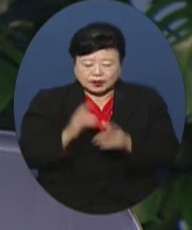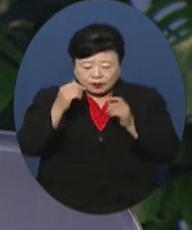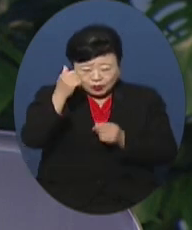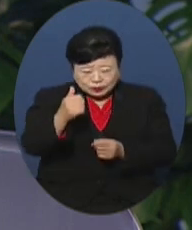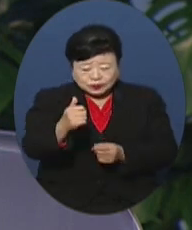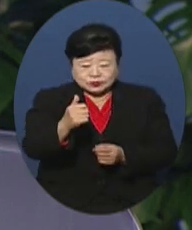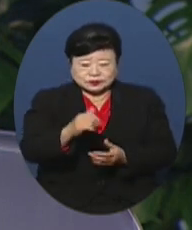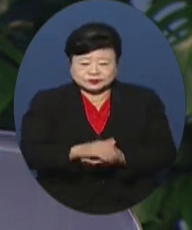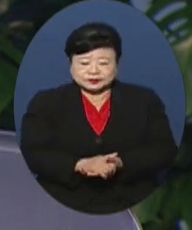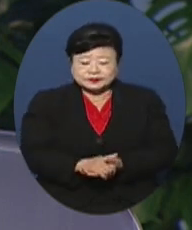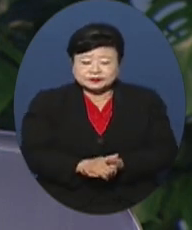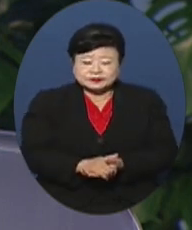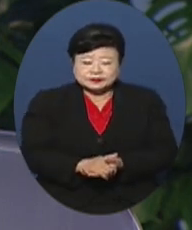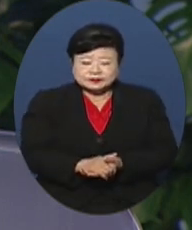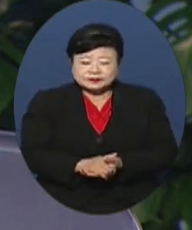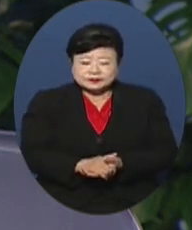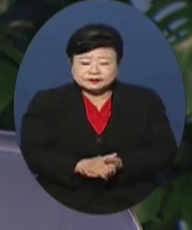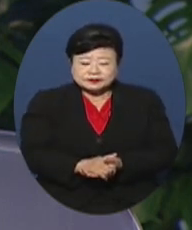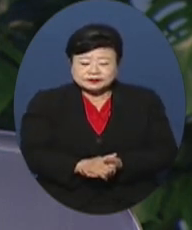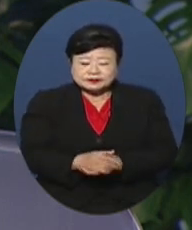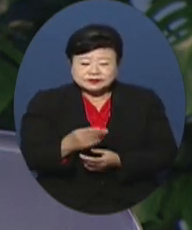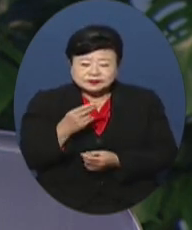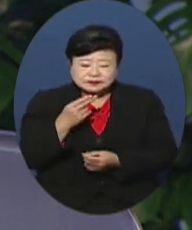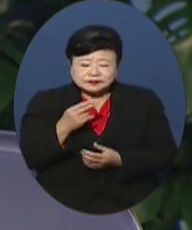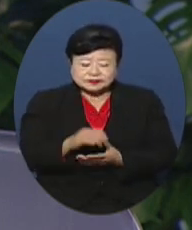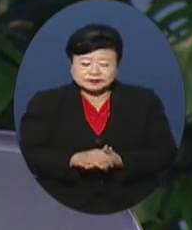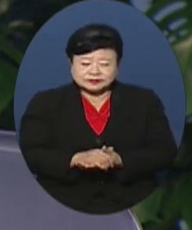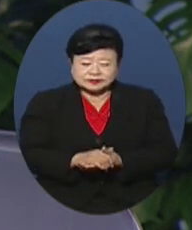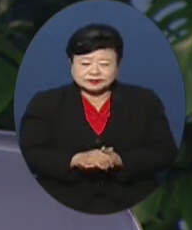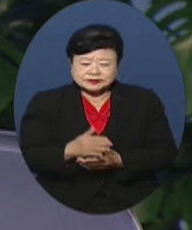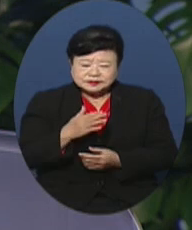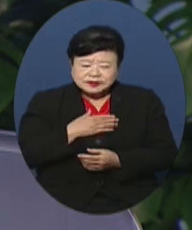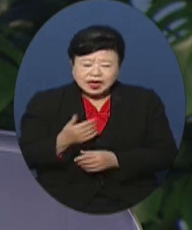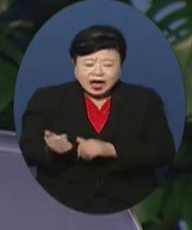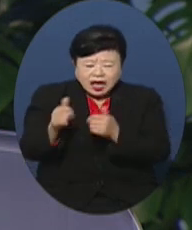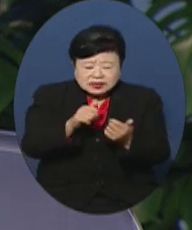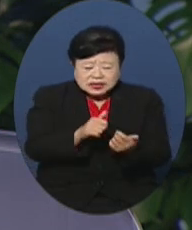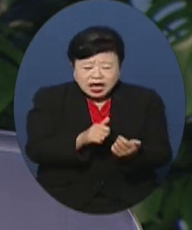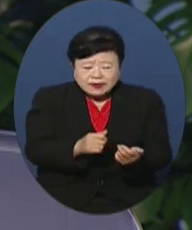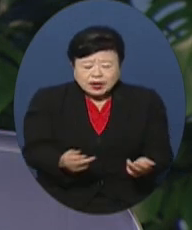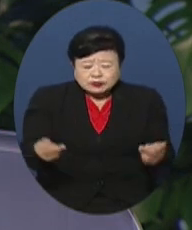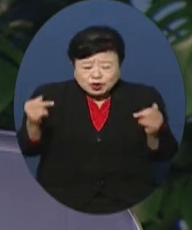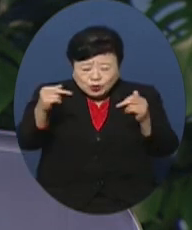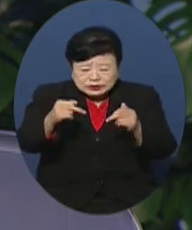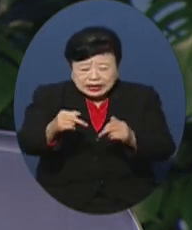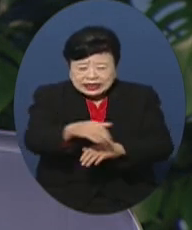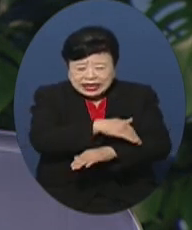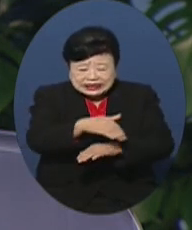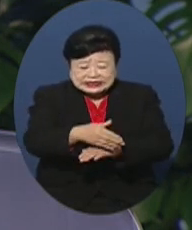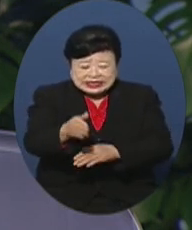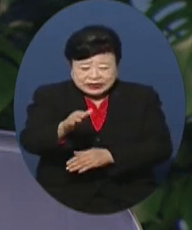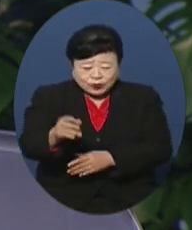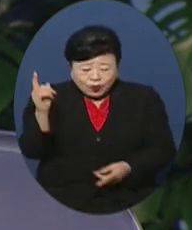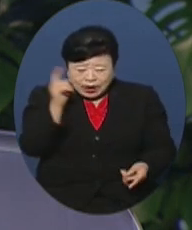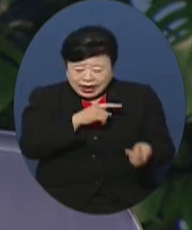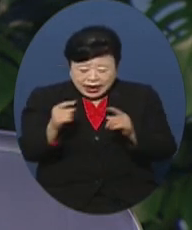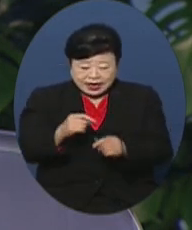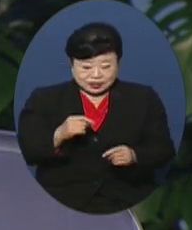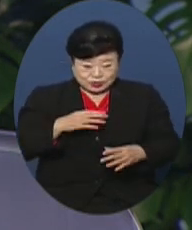목동이었던 다윗은 이렇게 고백을 합니다. 내가 사망의 음침한 골짜기로